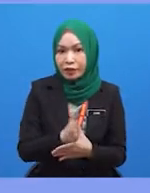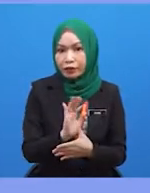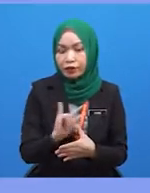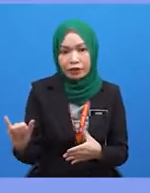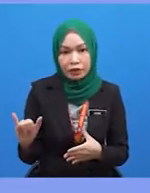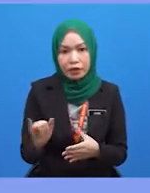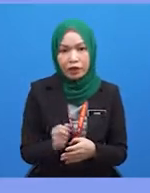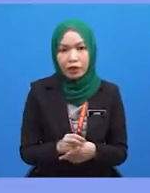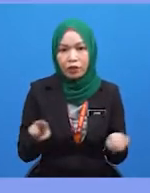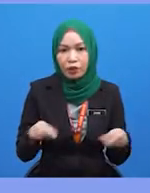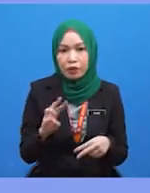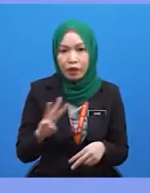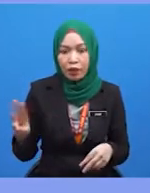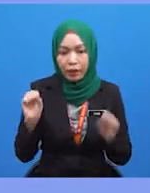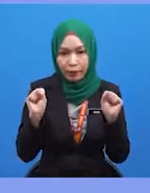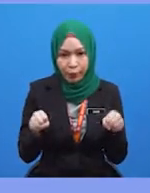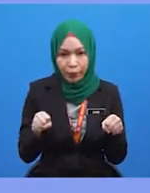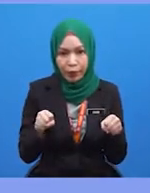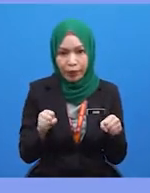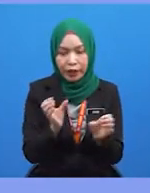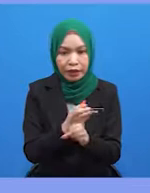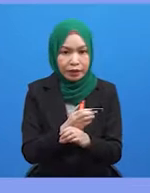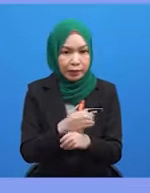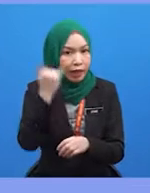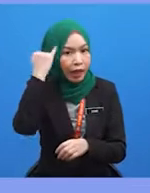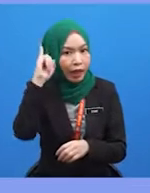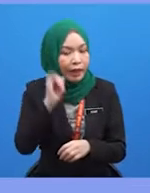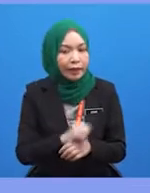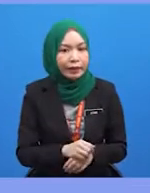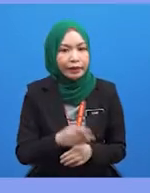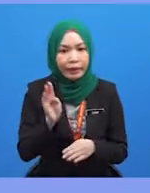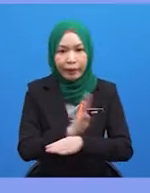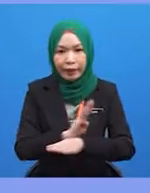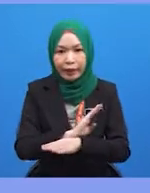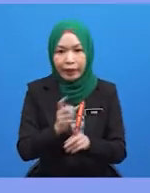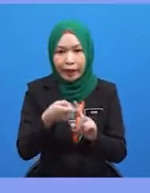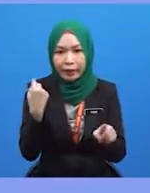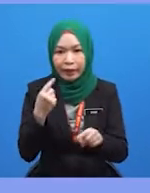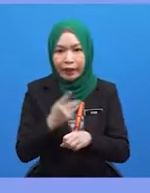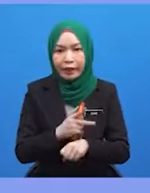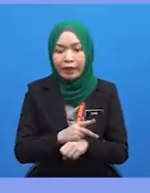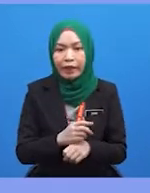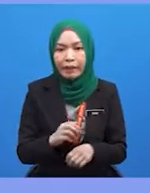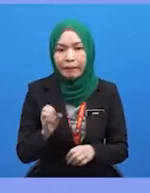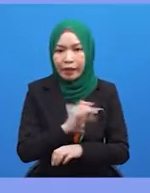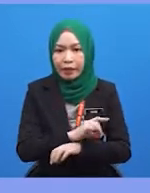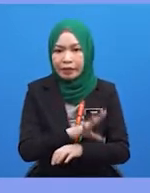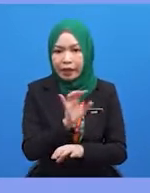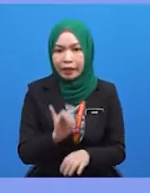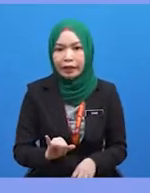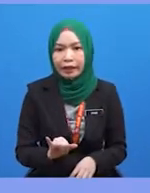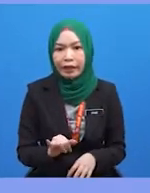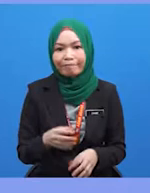Seterusnya, usahawan boleh mencipta idea perniagaan dari khidmat nasihat yang diberikan.